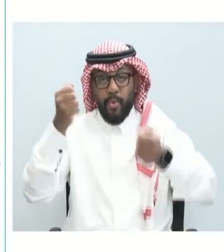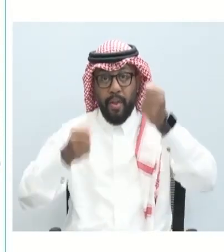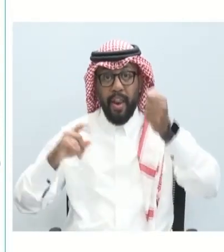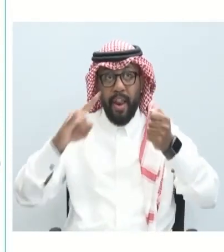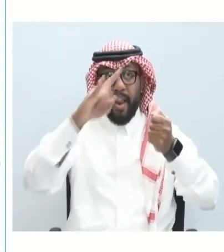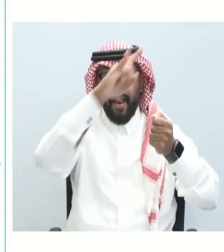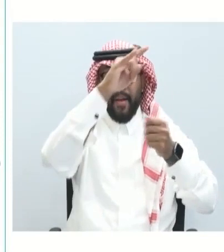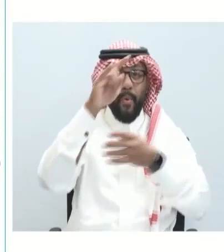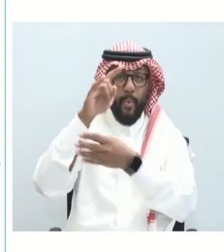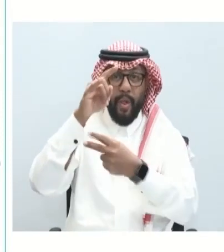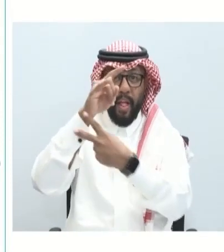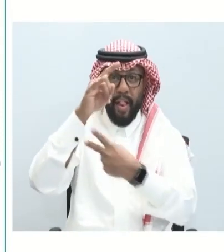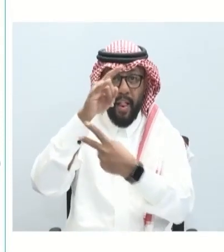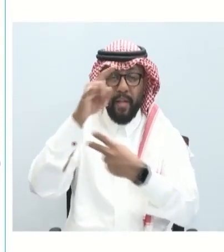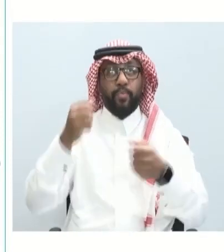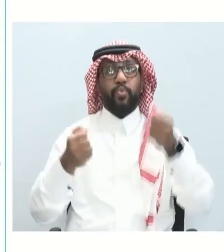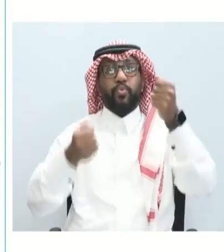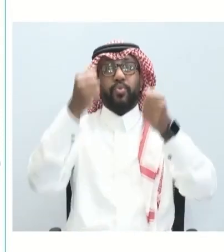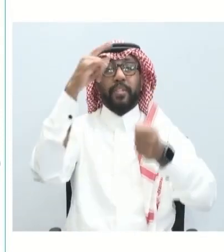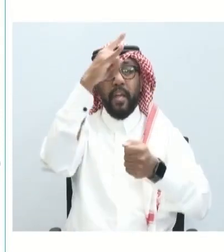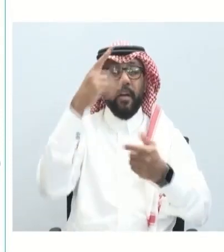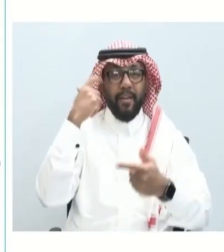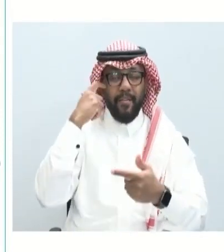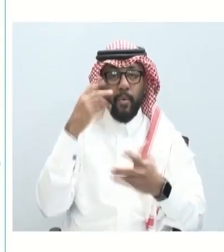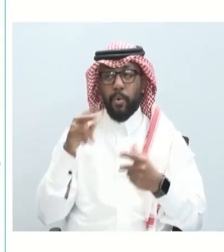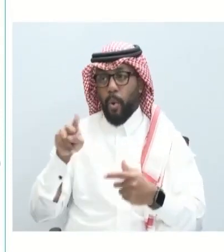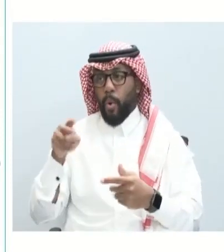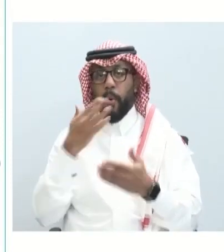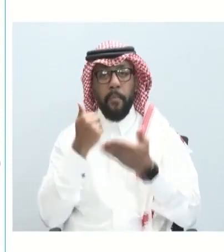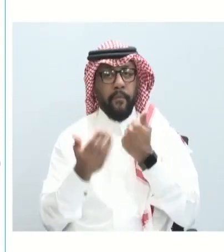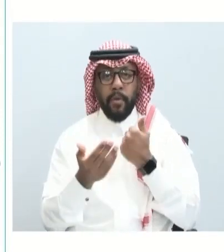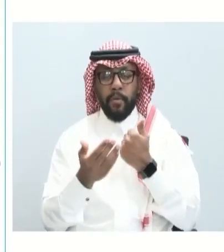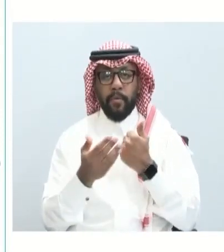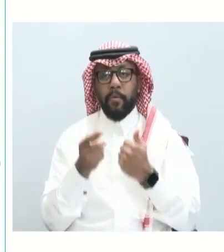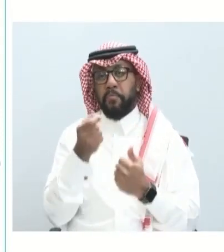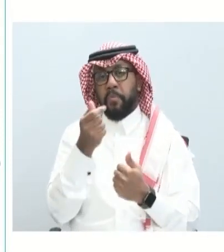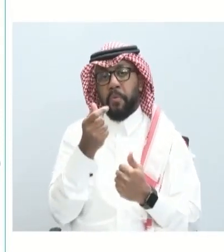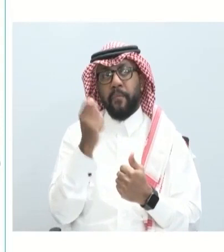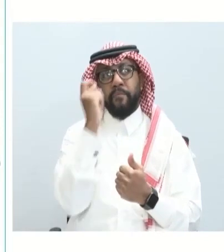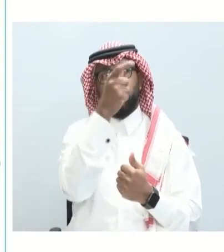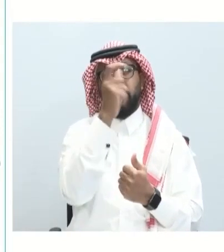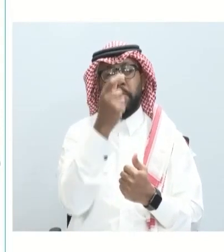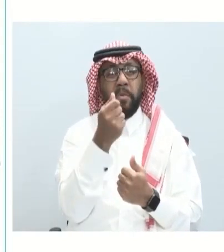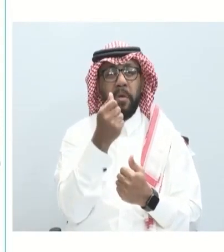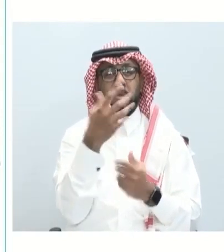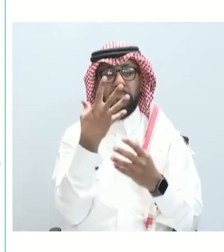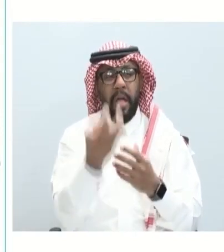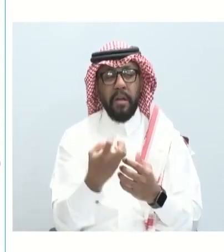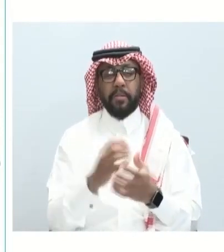ليس له اخوه ذكور او اناث ويتقاضى اقر راتب بينهم